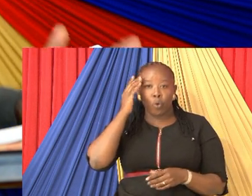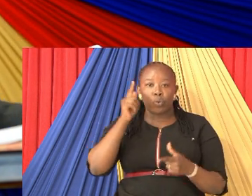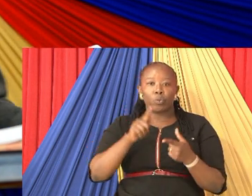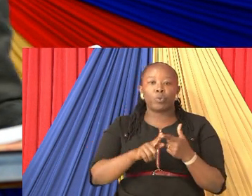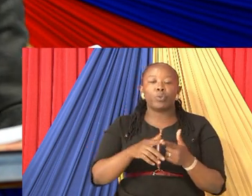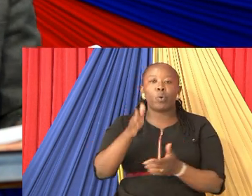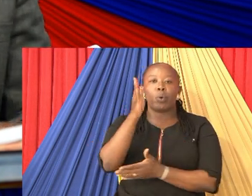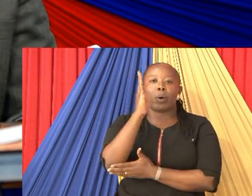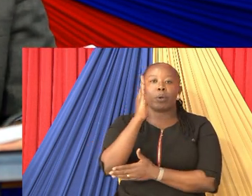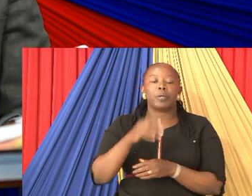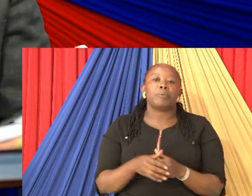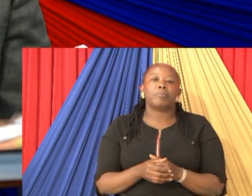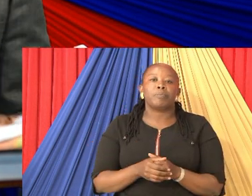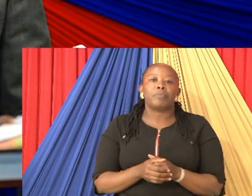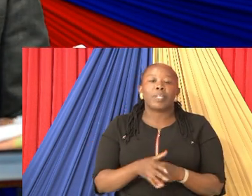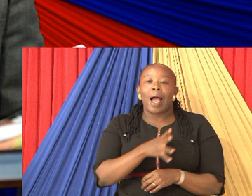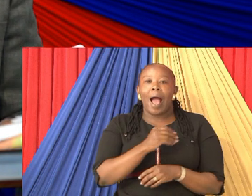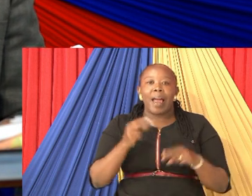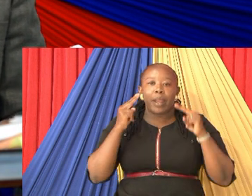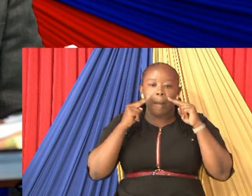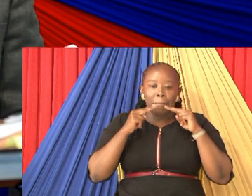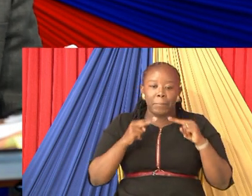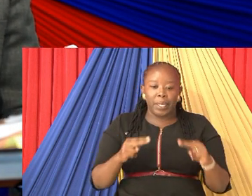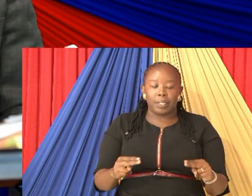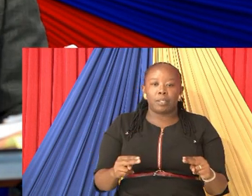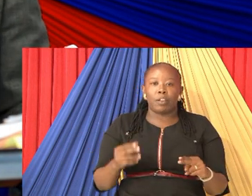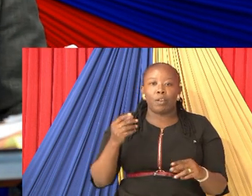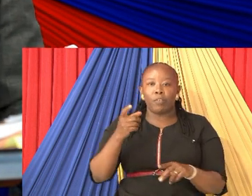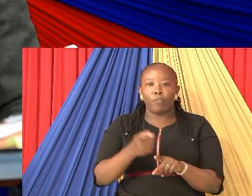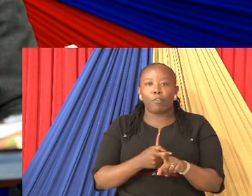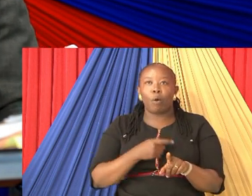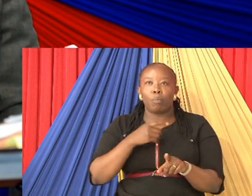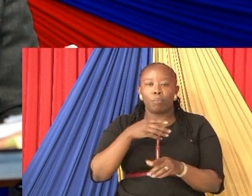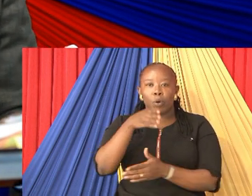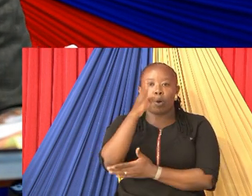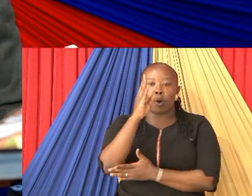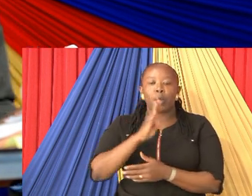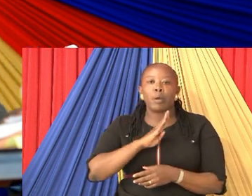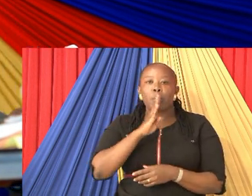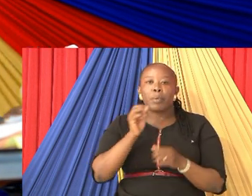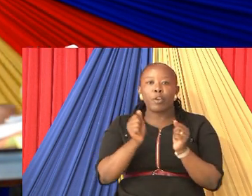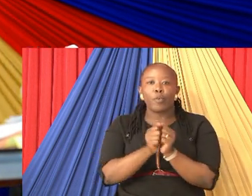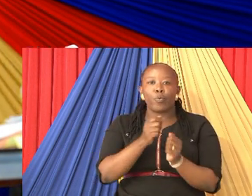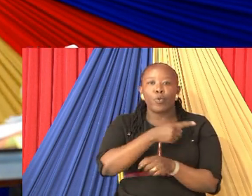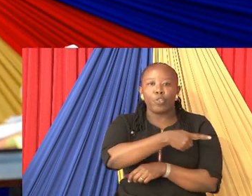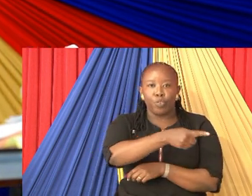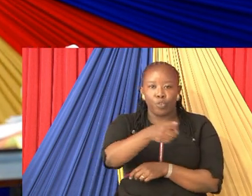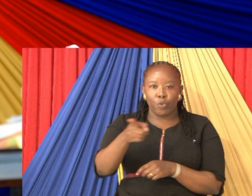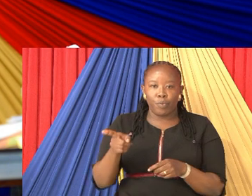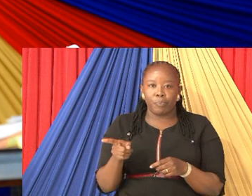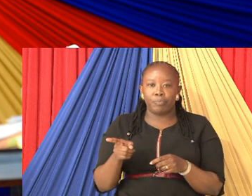tunapomshukuru Mungu, na amani ya Mungu ifikayo akili zote itahifadhi mioyo yetu na nia